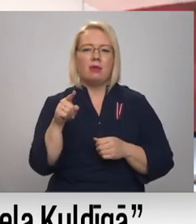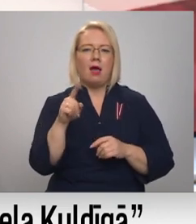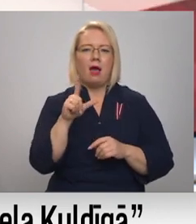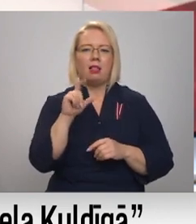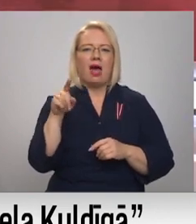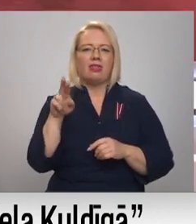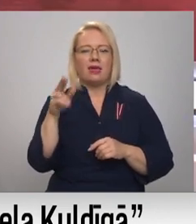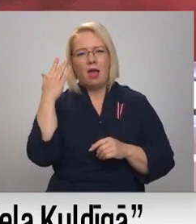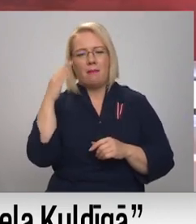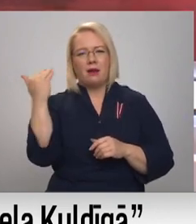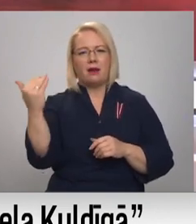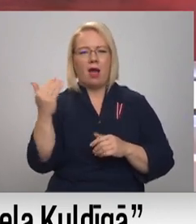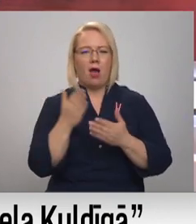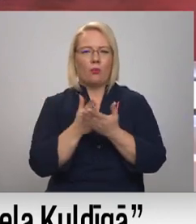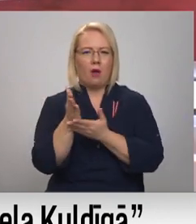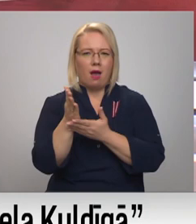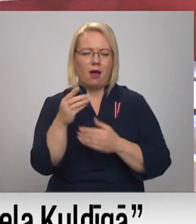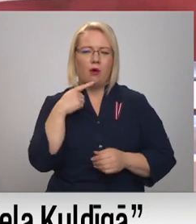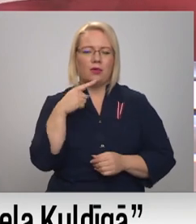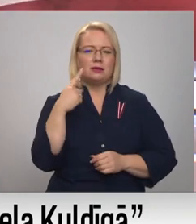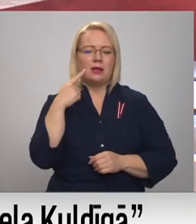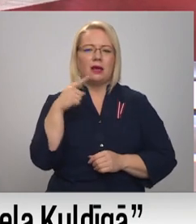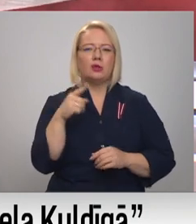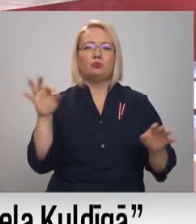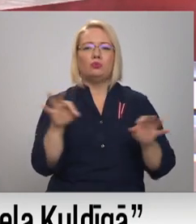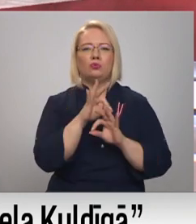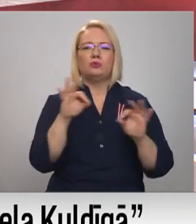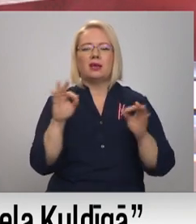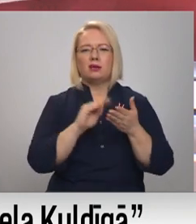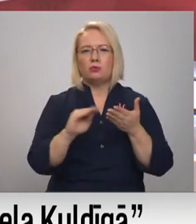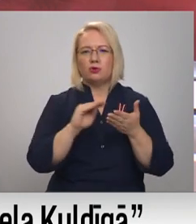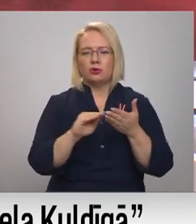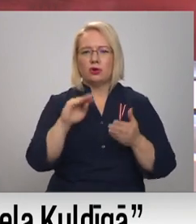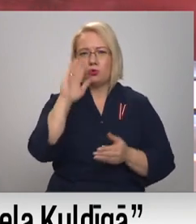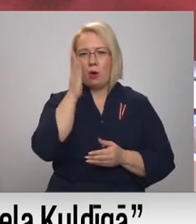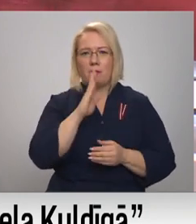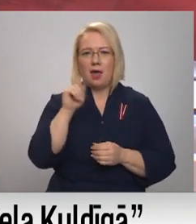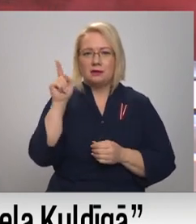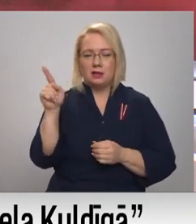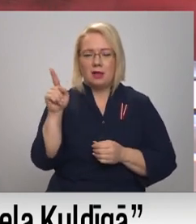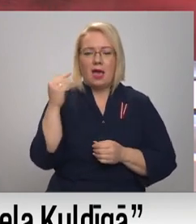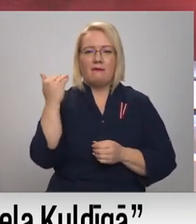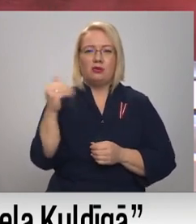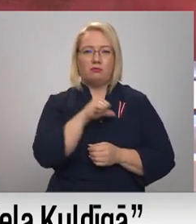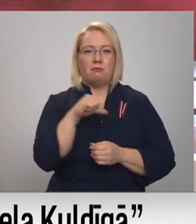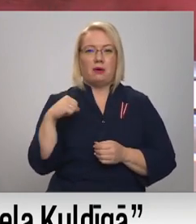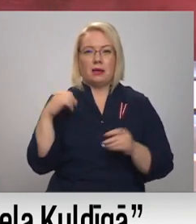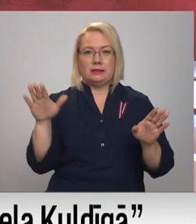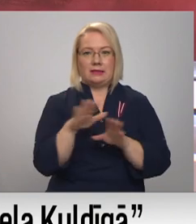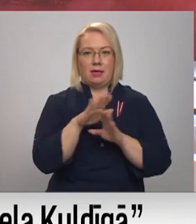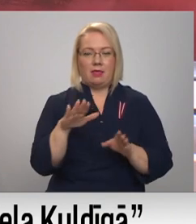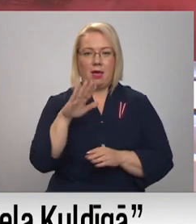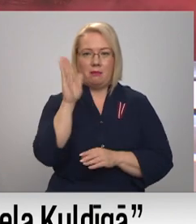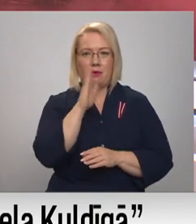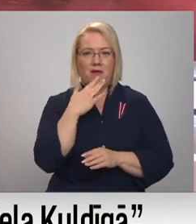kad izdzirdēju pirmo reizi, ka tas muzikas producents no Brazīlijas viņu atskaņo un dziedāja pats, nu, es